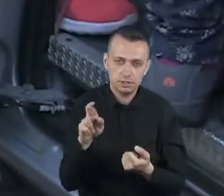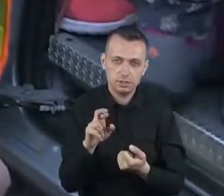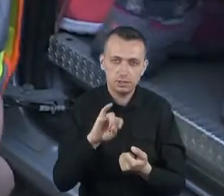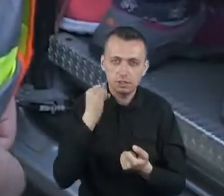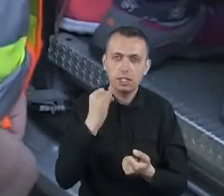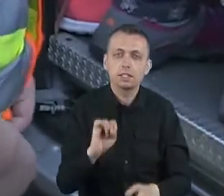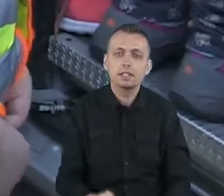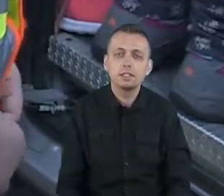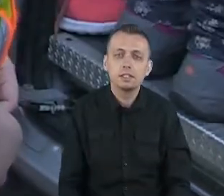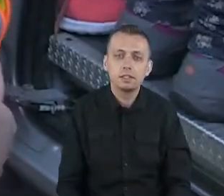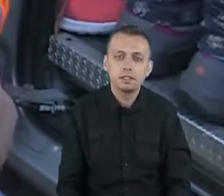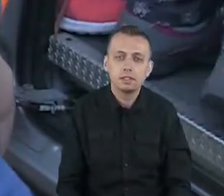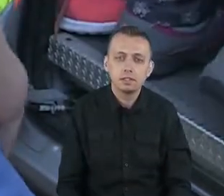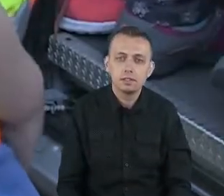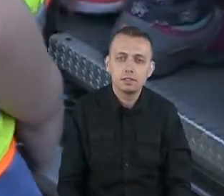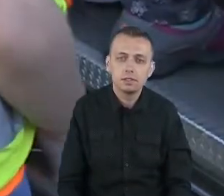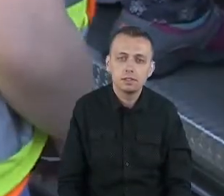Fajne rzeczy. A jakie?